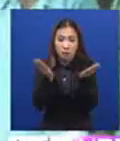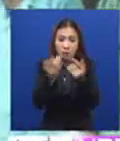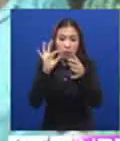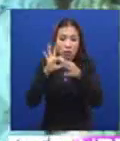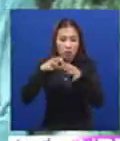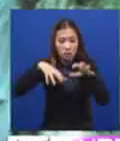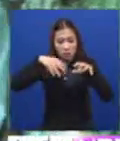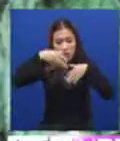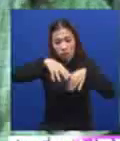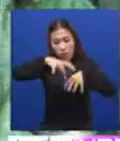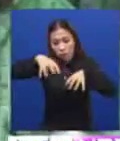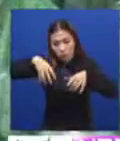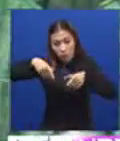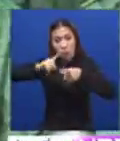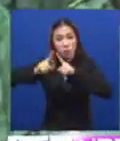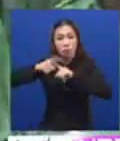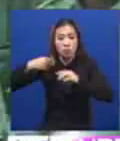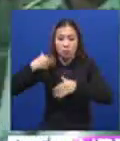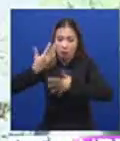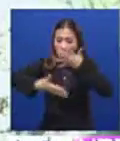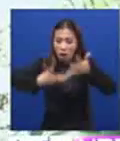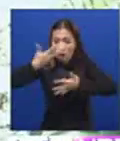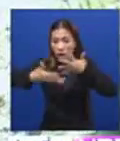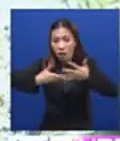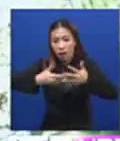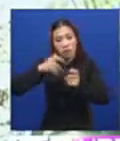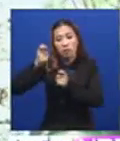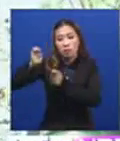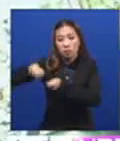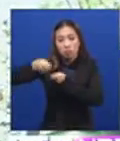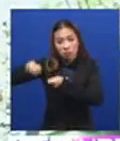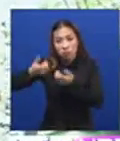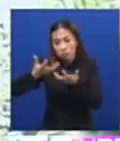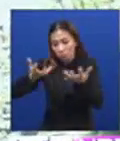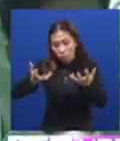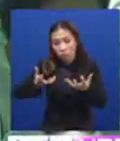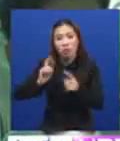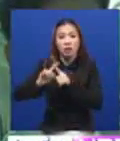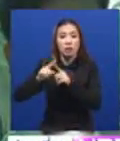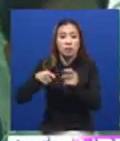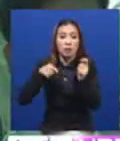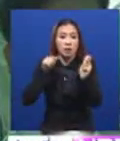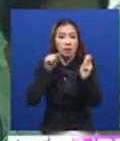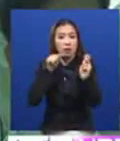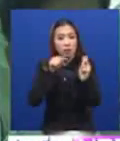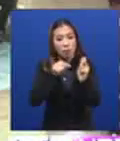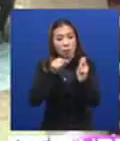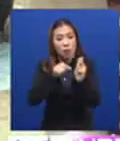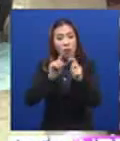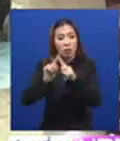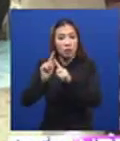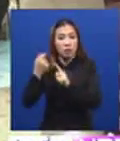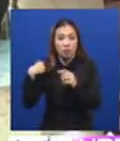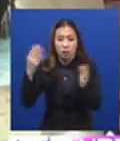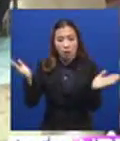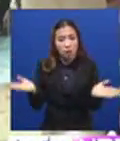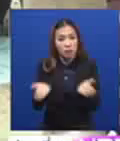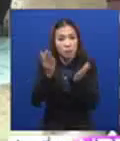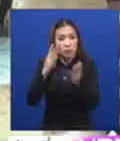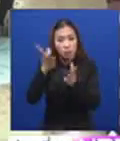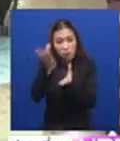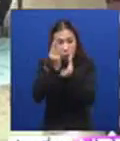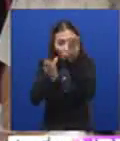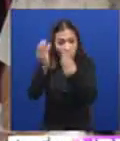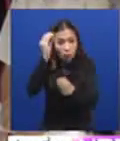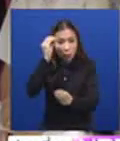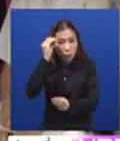การจัดสร้างสูญบันจุพัธและจำหนยสนค้าทางการเกศพที่ตำบนมenschสิงและสูญการเริ่นรู้ การเพราะเหต